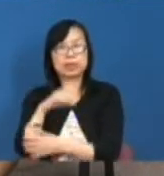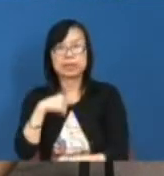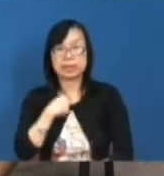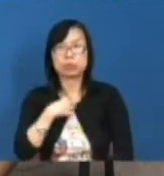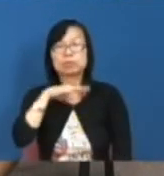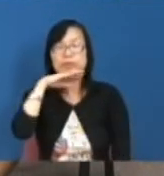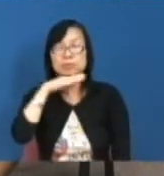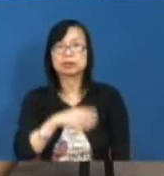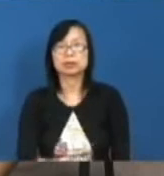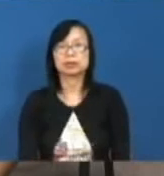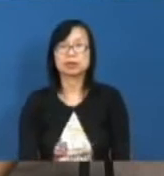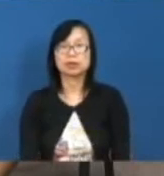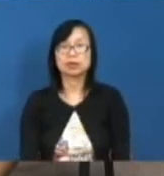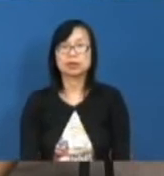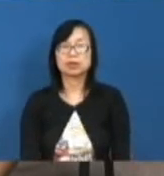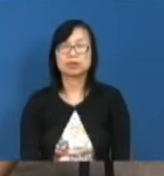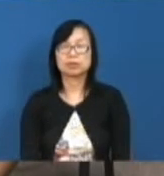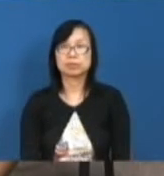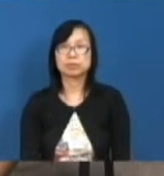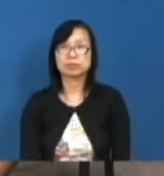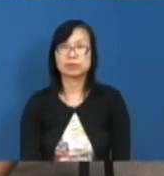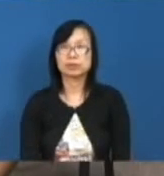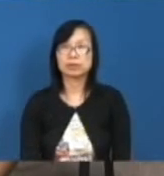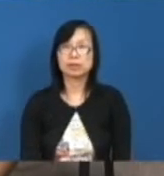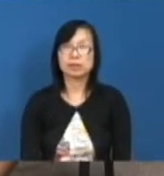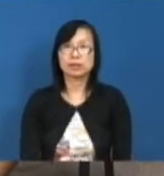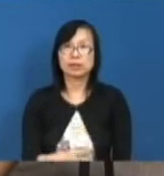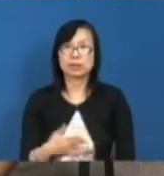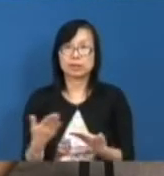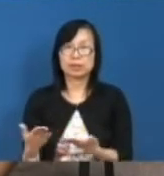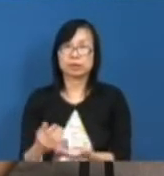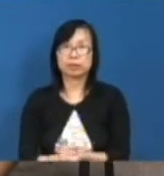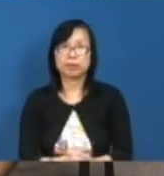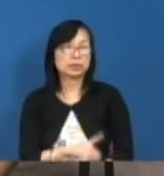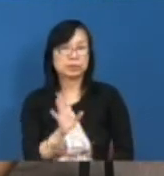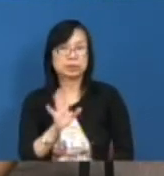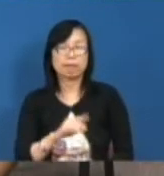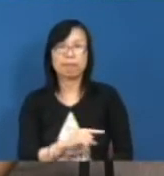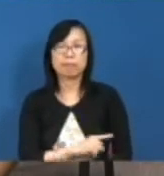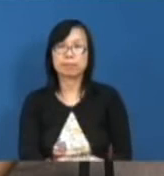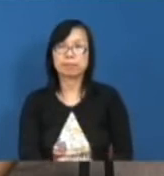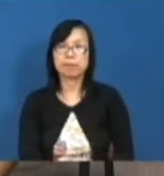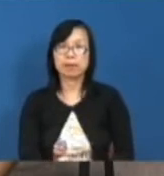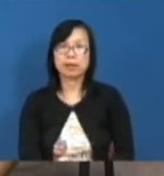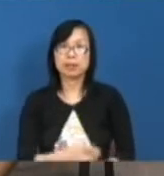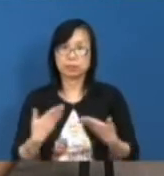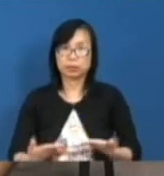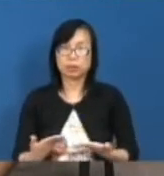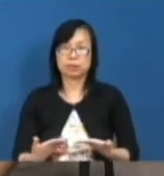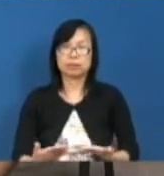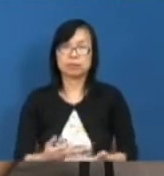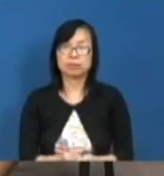性互動，那就有一個路徑依賴的理論，那他就自不然要給民主我們了，不可以回頭的了。那如果我們現在有一